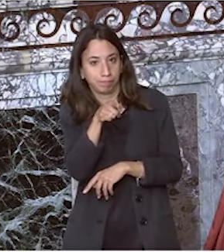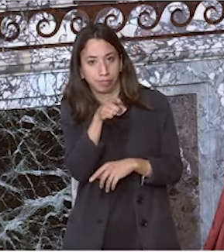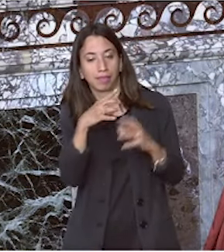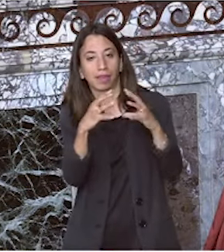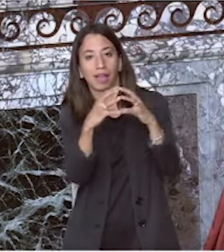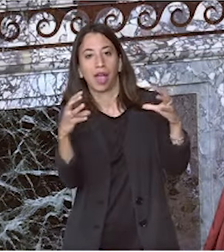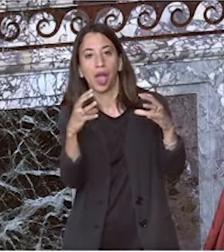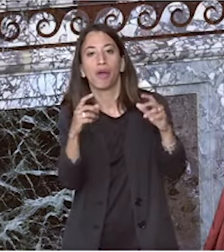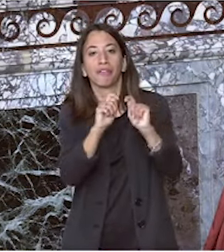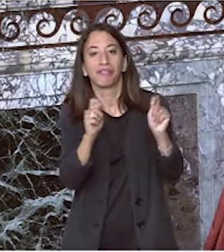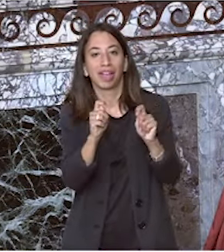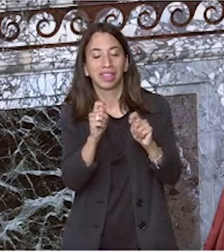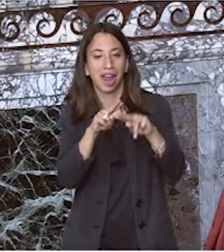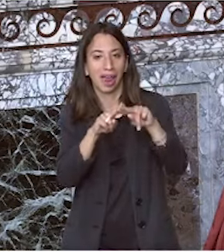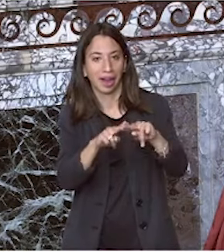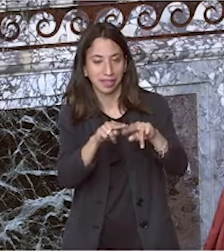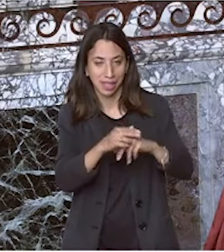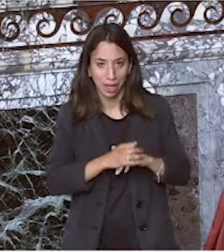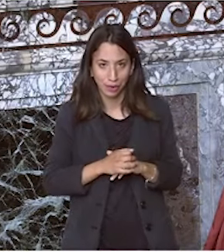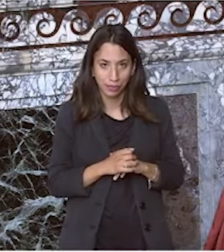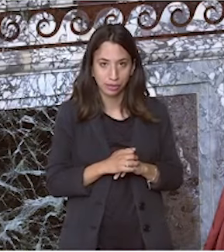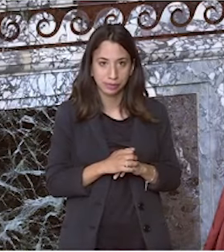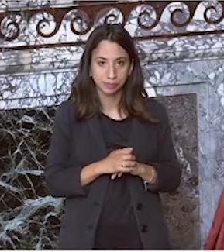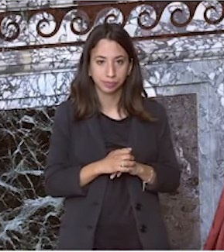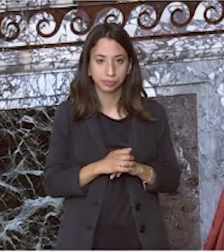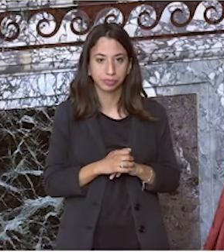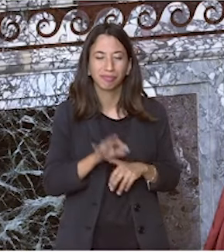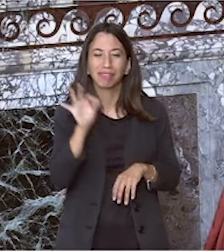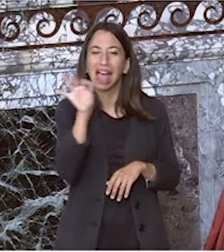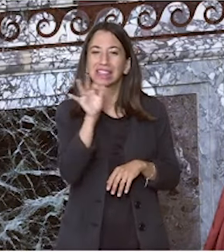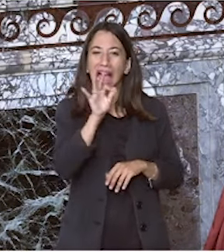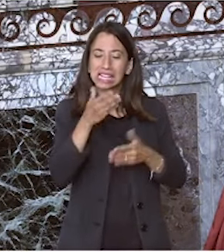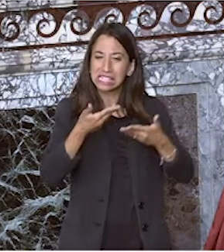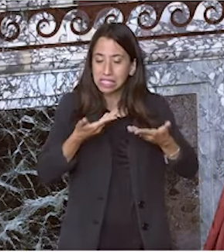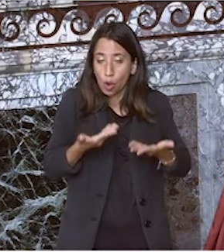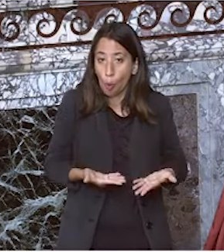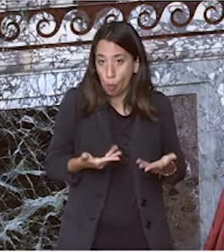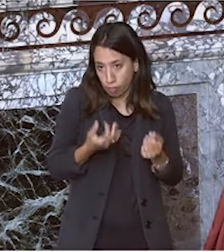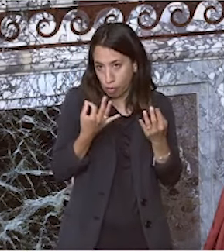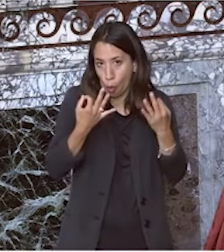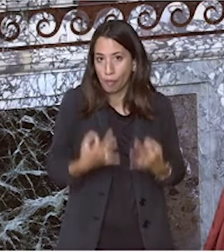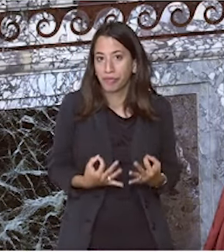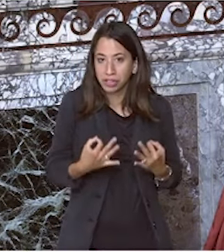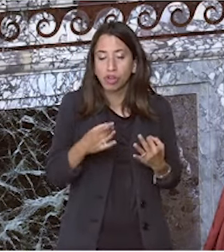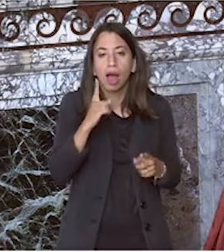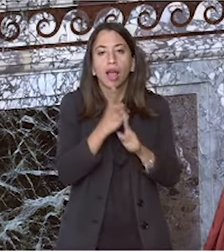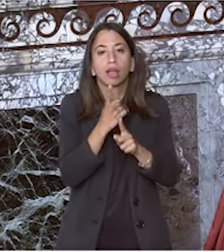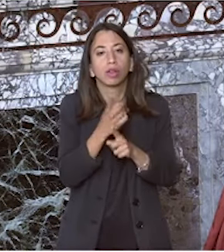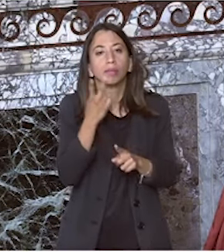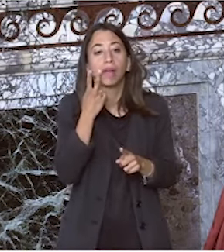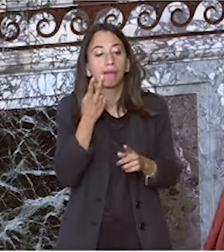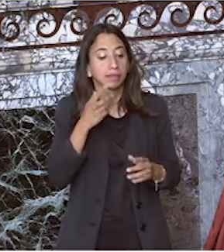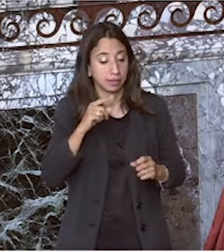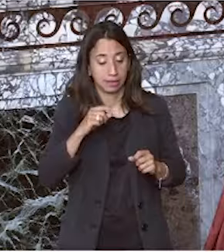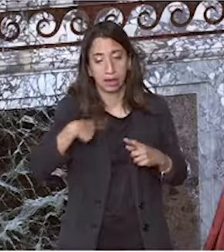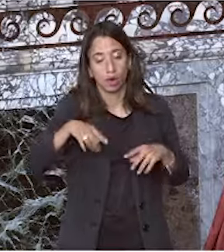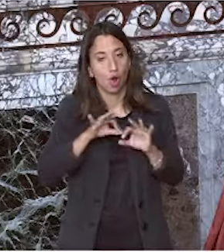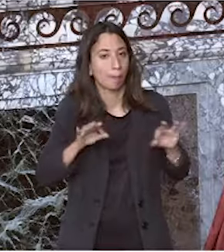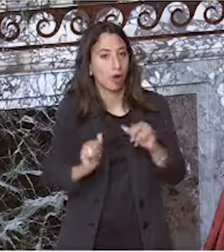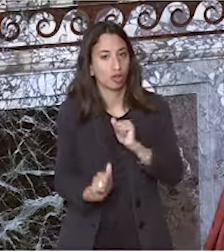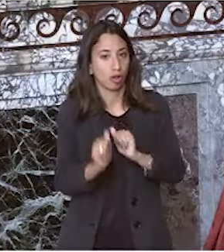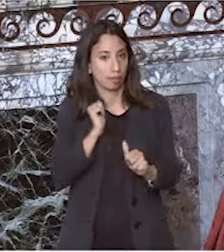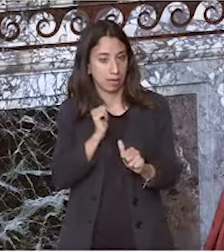Nel definire il percorso di riduzione dei tassi ufficiali, bisognerà considerare che un'azione tempestiva e graduale